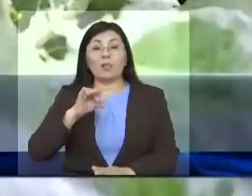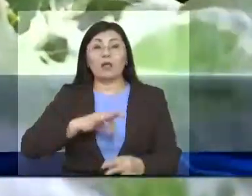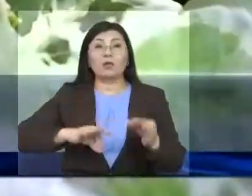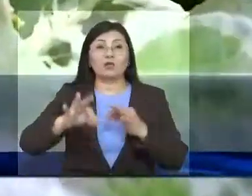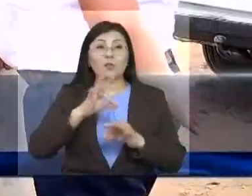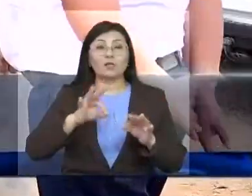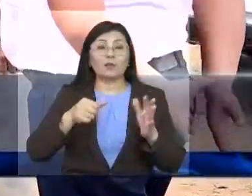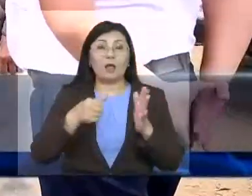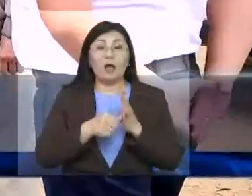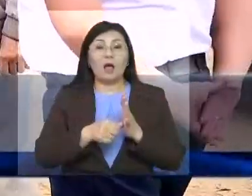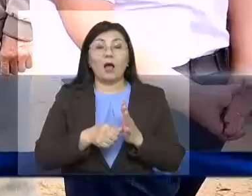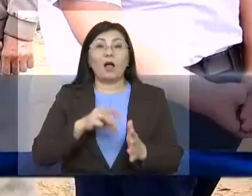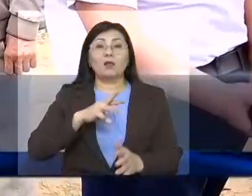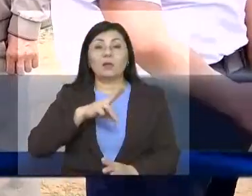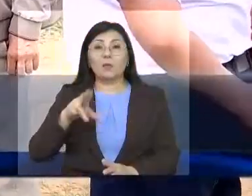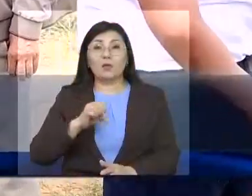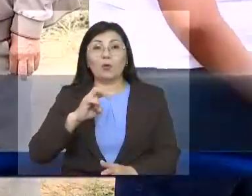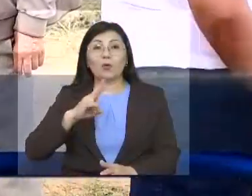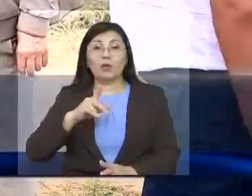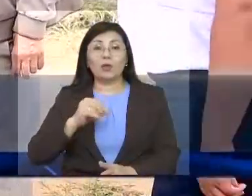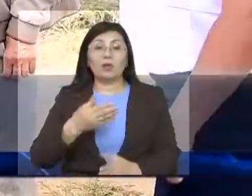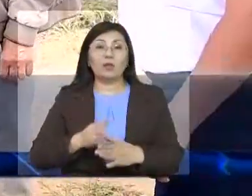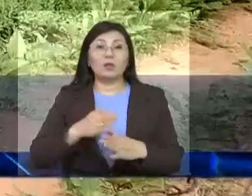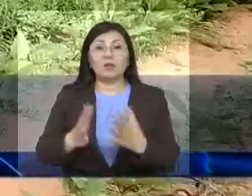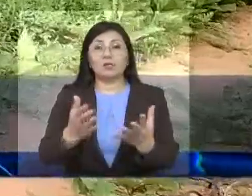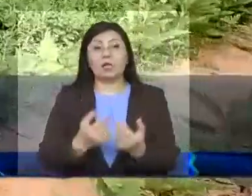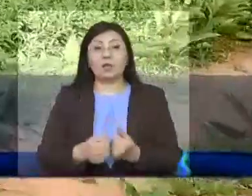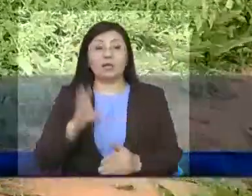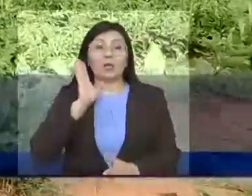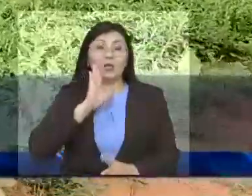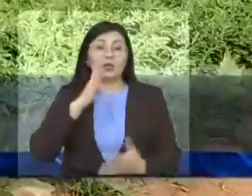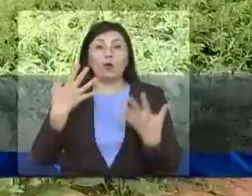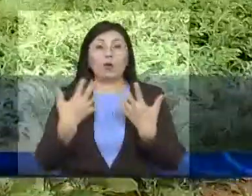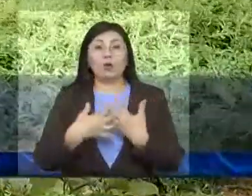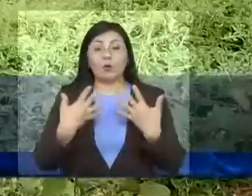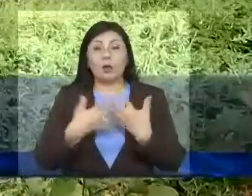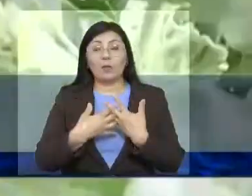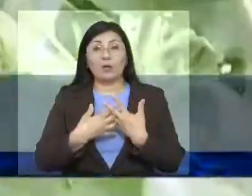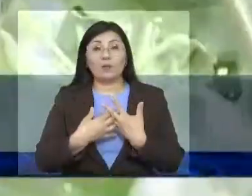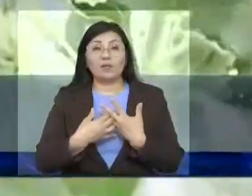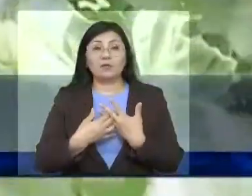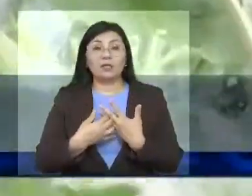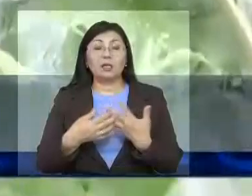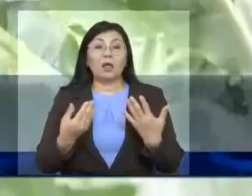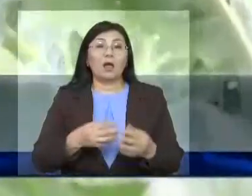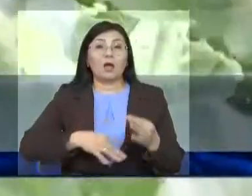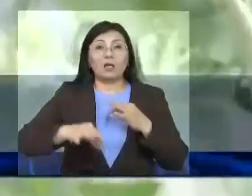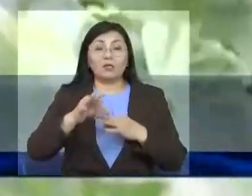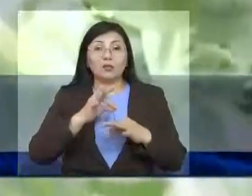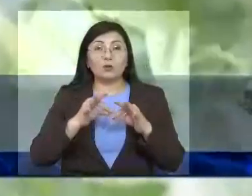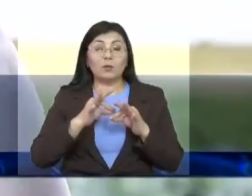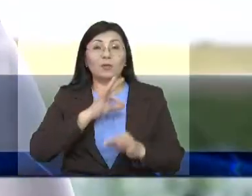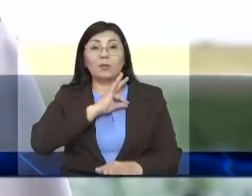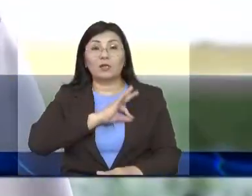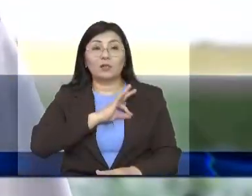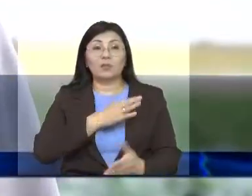қожалығына 6,8 миллион теңге несие берілген. Қаражатқа суару аппараты мен дәнді дақыл тұқымын сатып алып, қазір жобаның игілігін көруде.